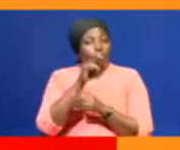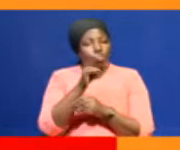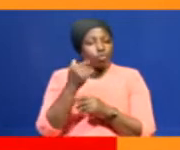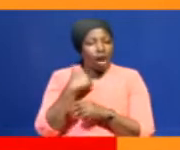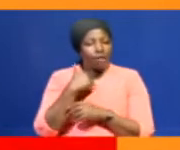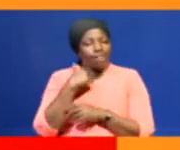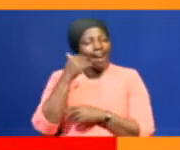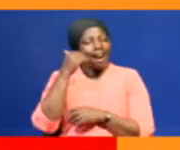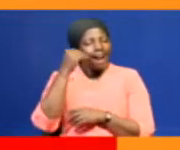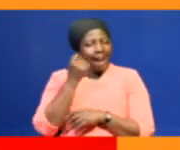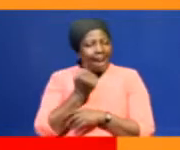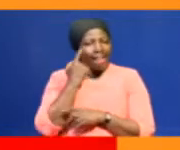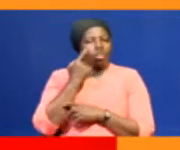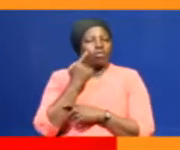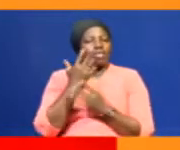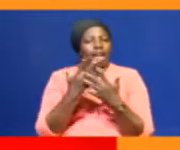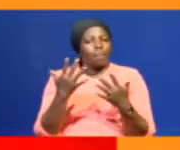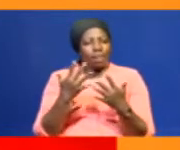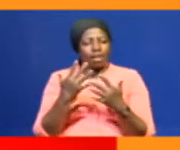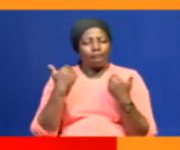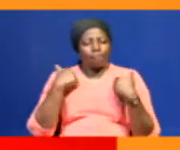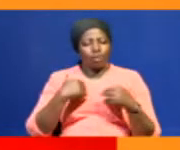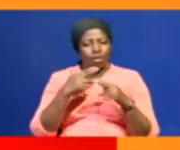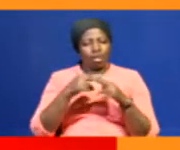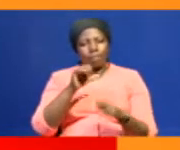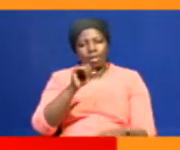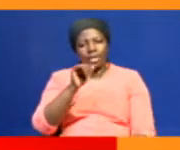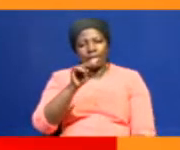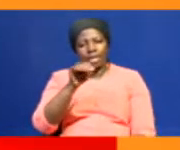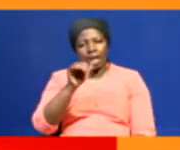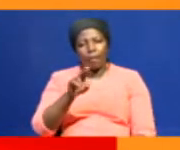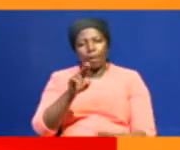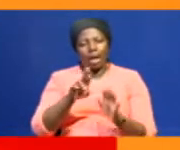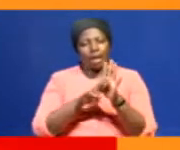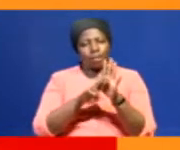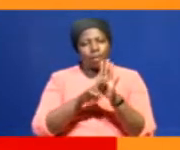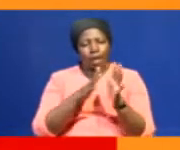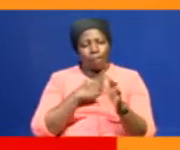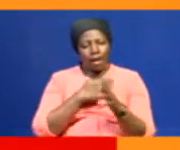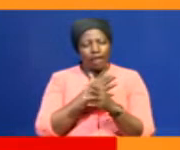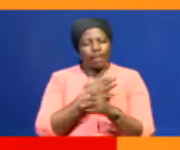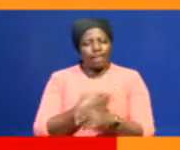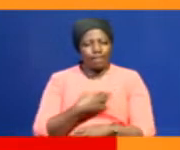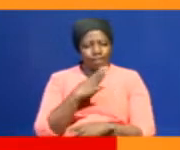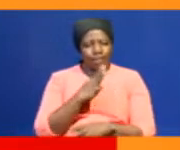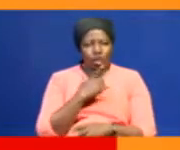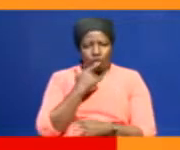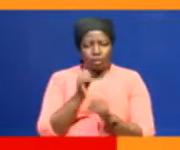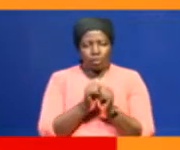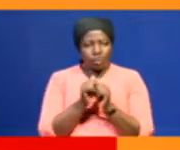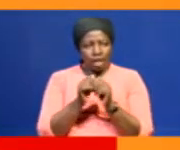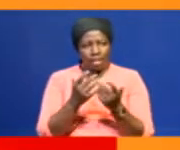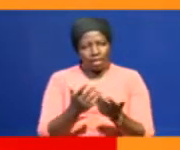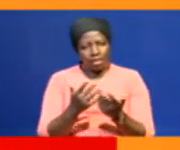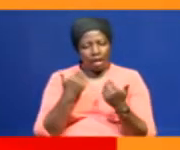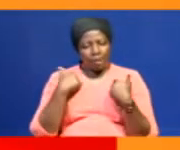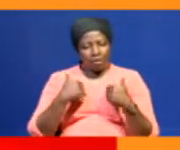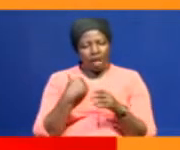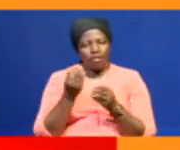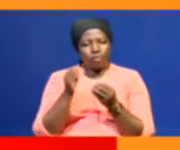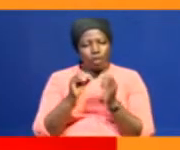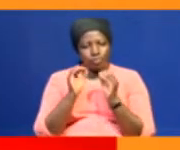Mimi naitwa Zainab Said, kwa niaba ya mgeni wangu ambaye tulikuwa naye humu ndani, sina la ziada. Zimekatika 53 baada ya saa